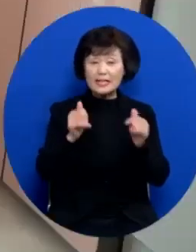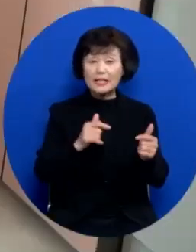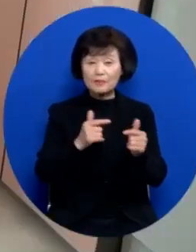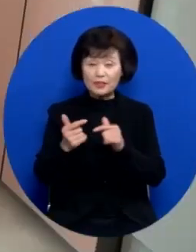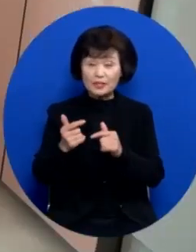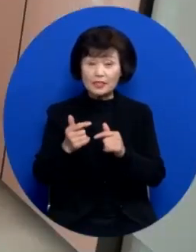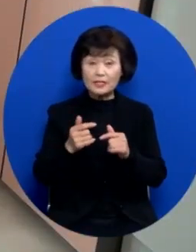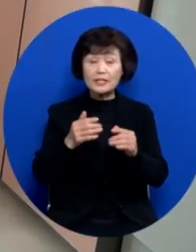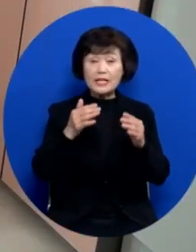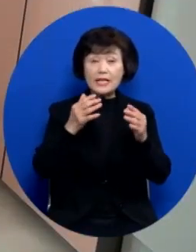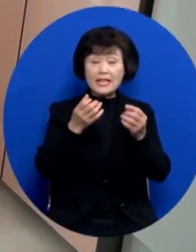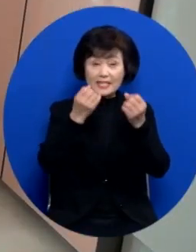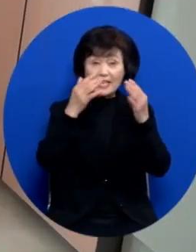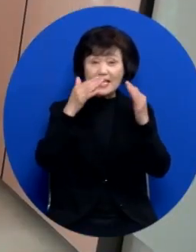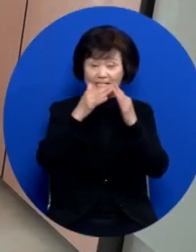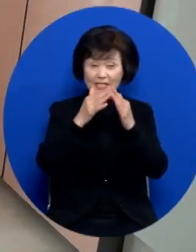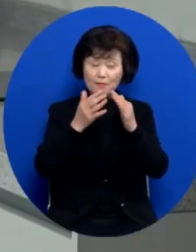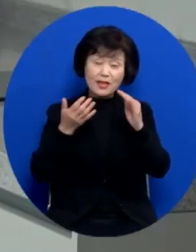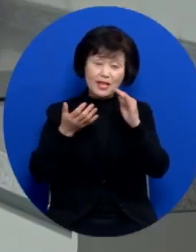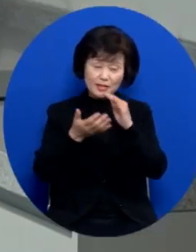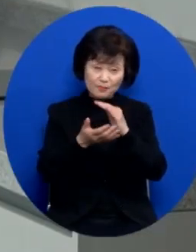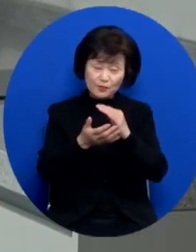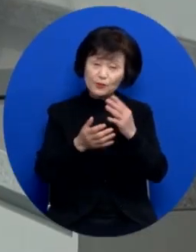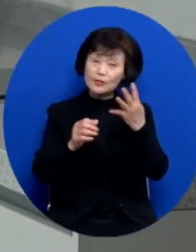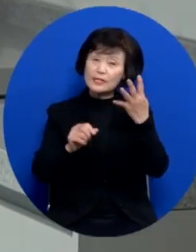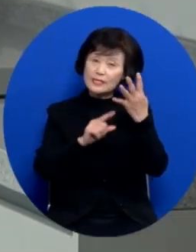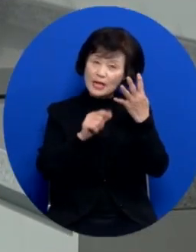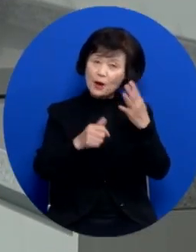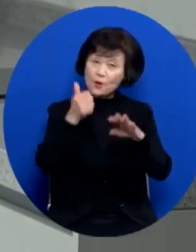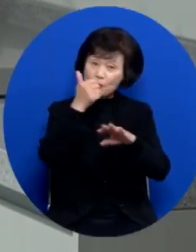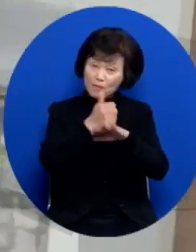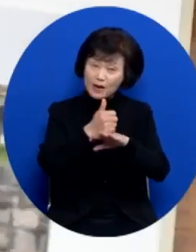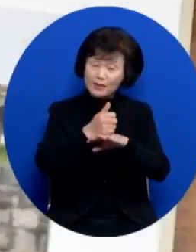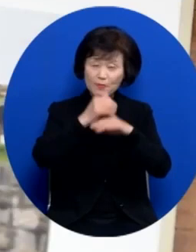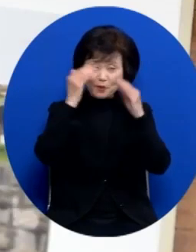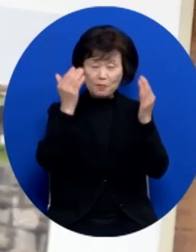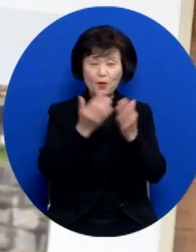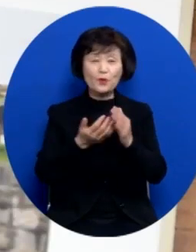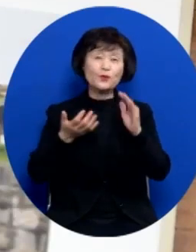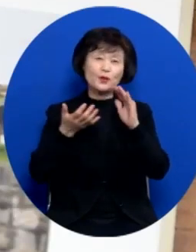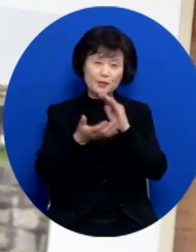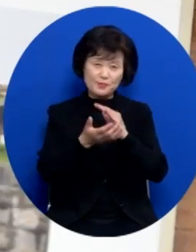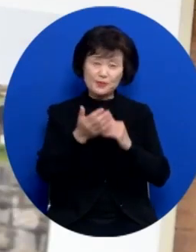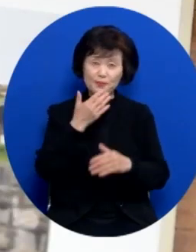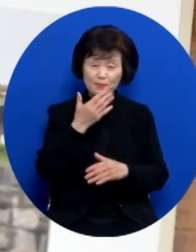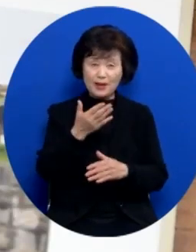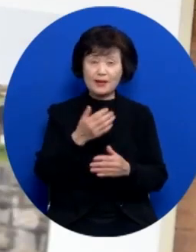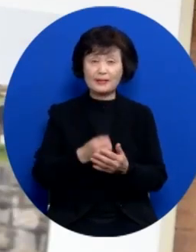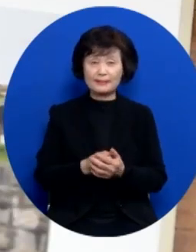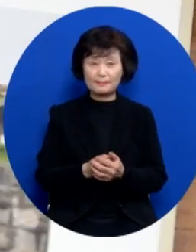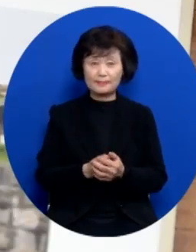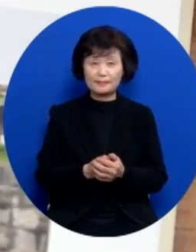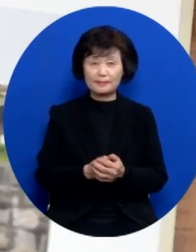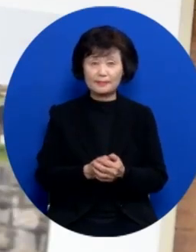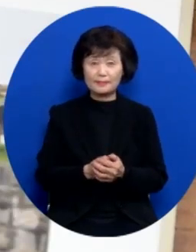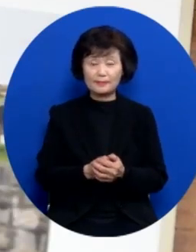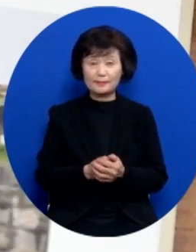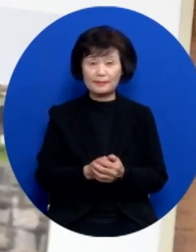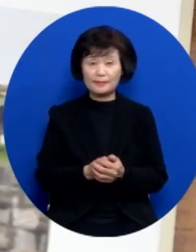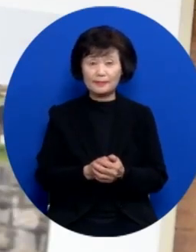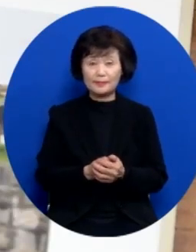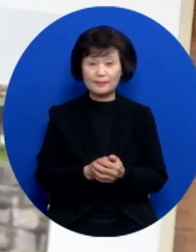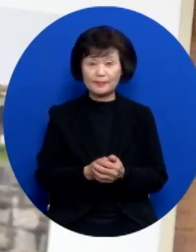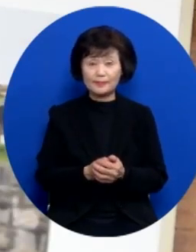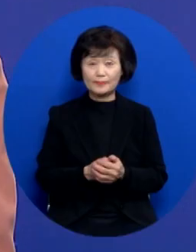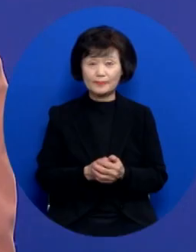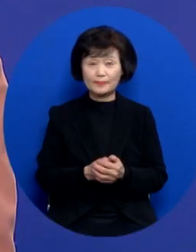새 집에 입주를 시작해 이르면 4월 말 입주가 마무리될 것으로 보입니다. CTS 뉴스 최대진입니다.